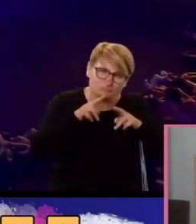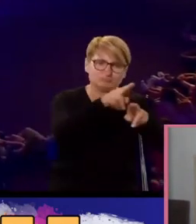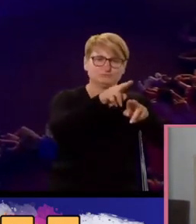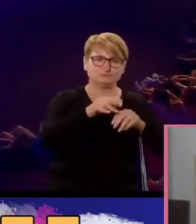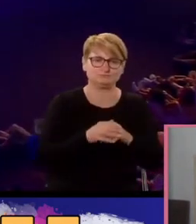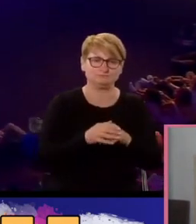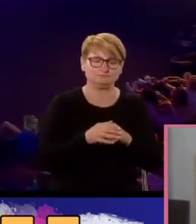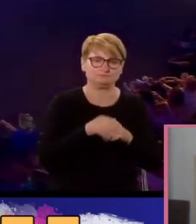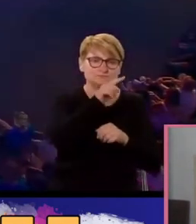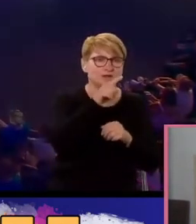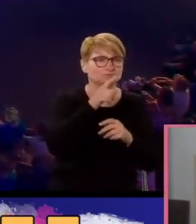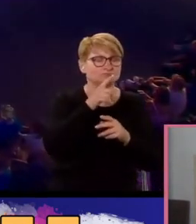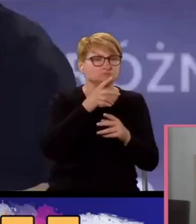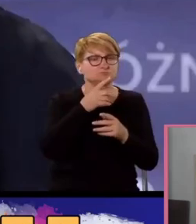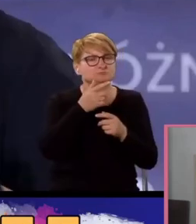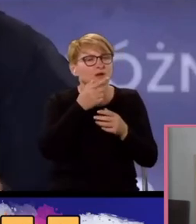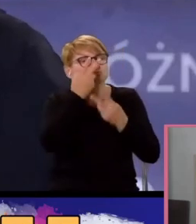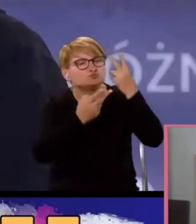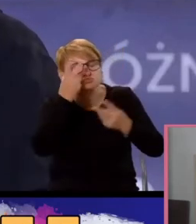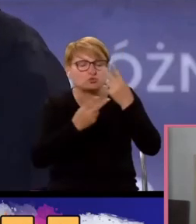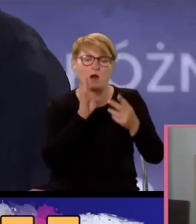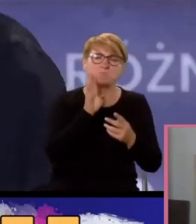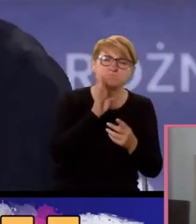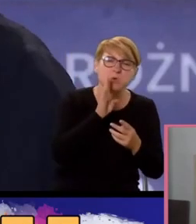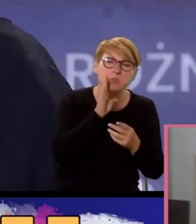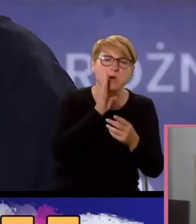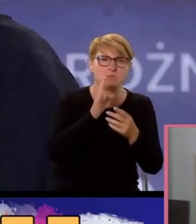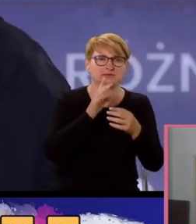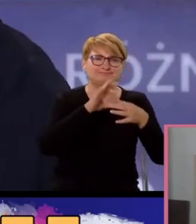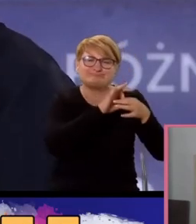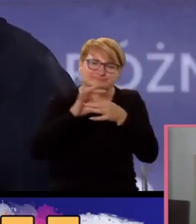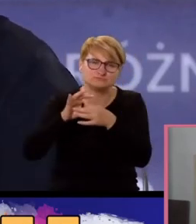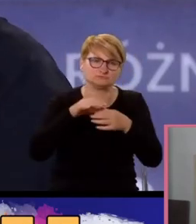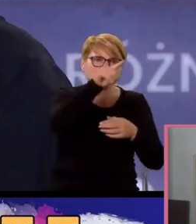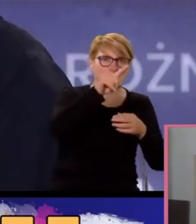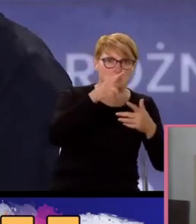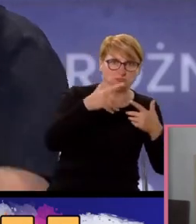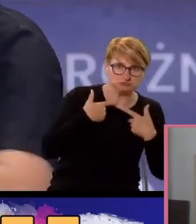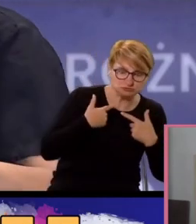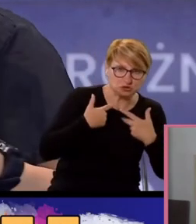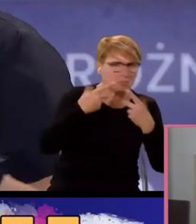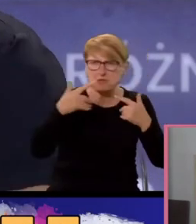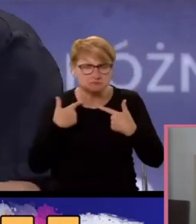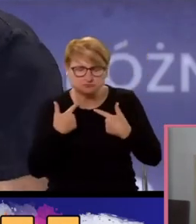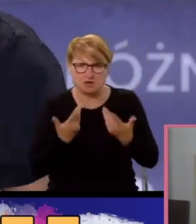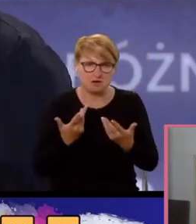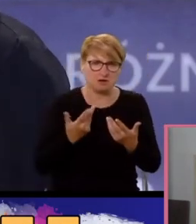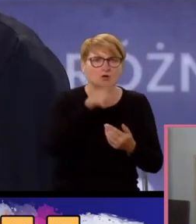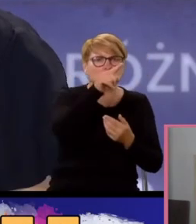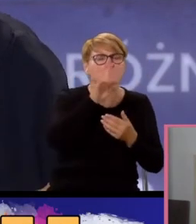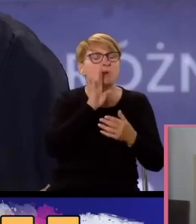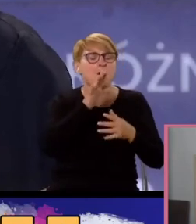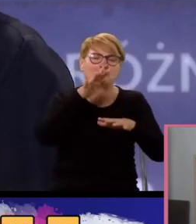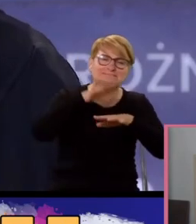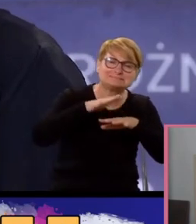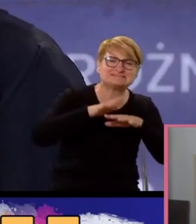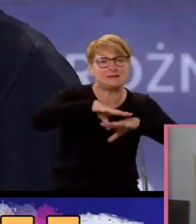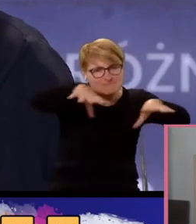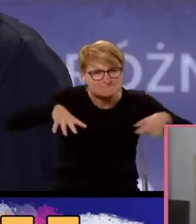na tropieniu pewnych podobieństw, związków między różnymi bytami, ożywionymi i nieożywionymi. Widzą w tym jakąś sieć współzależności, którą